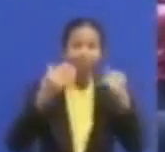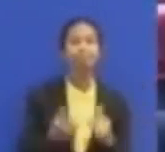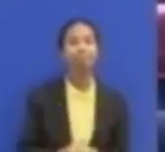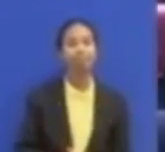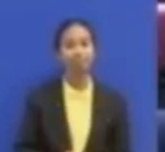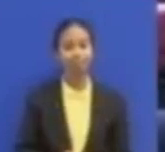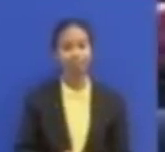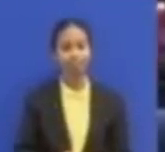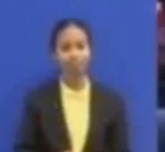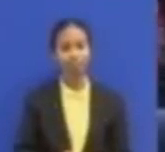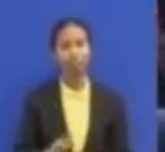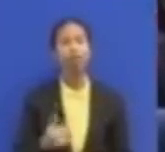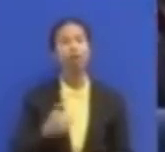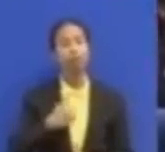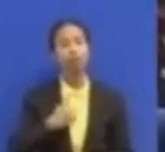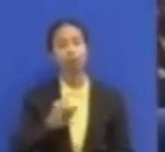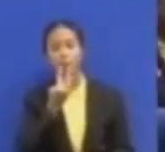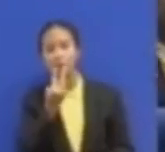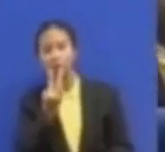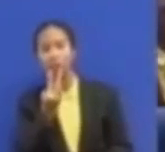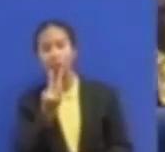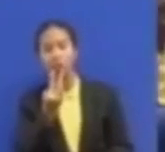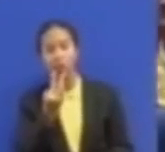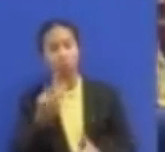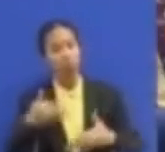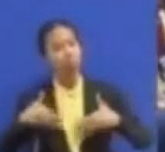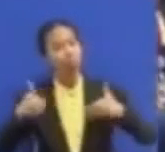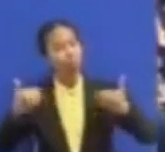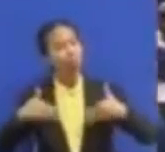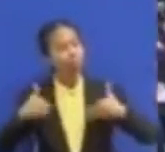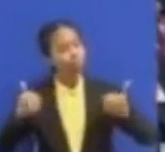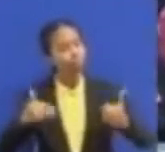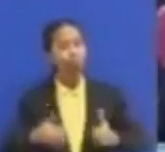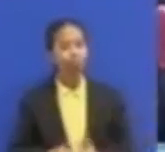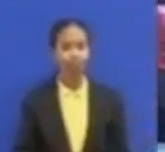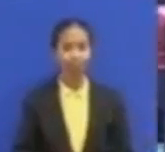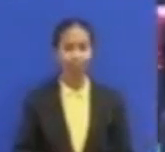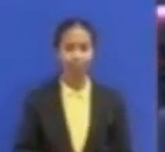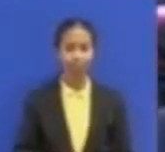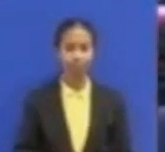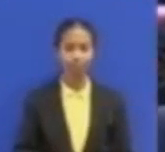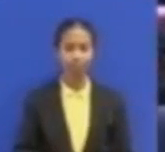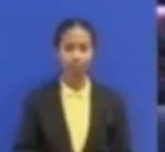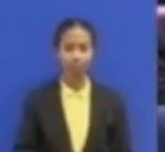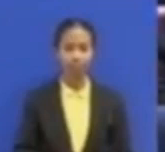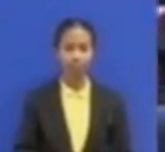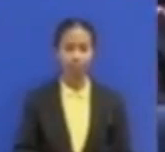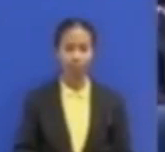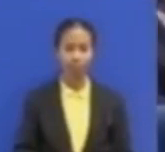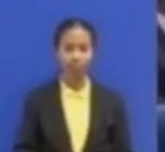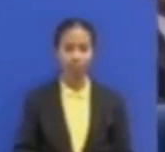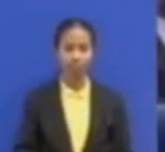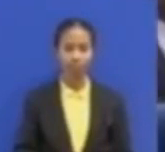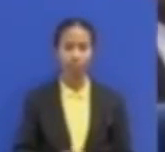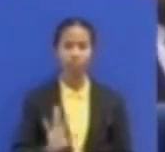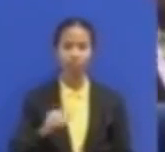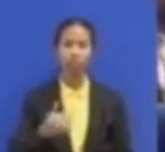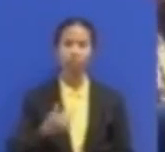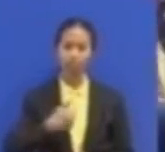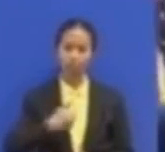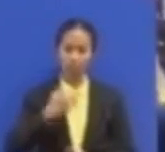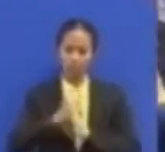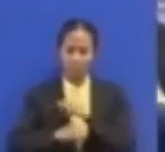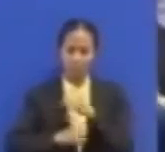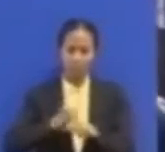ผมก็สบายใจนะครับก็ทำให้คนมีอายุมากอย่างผม